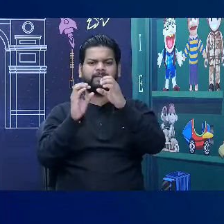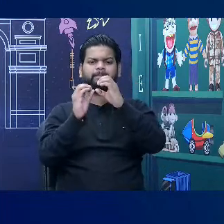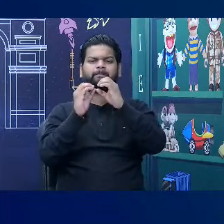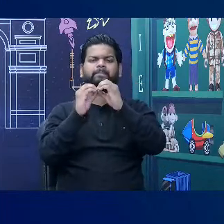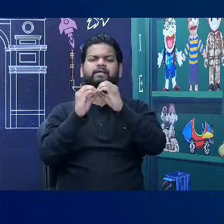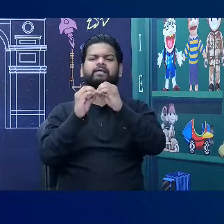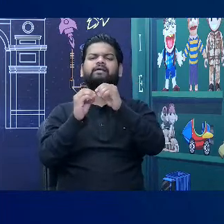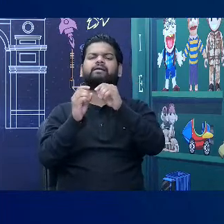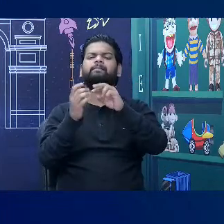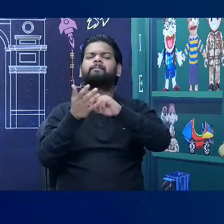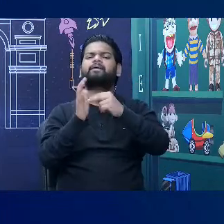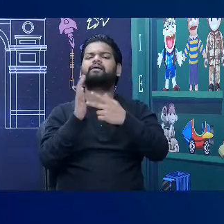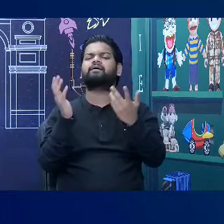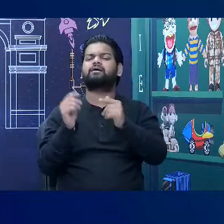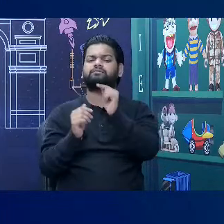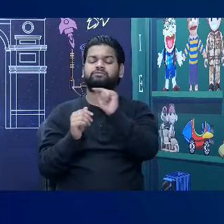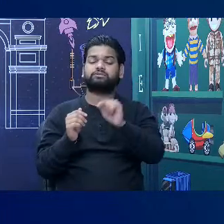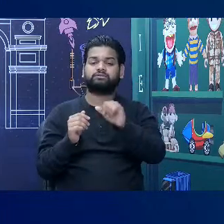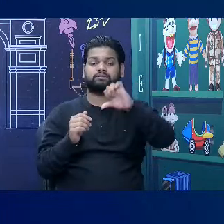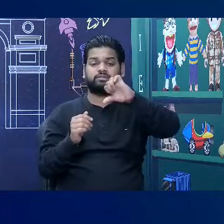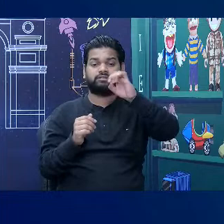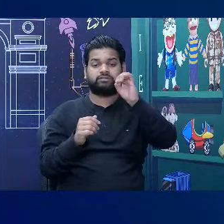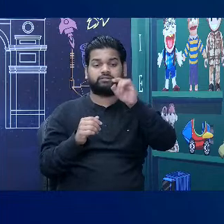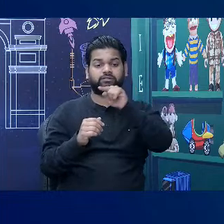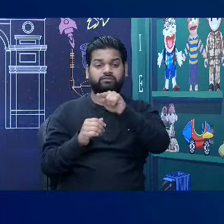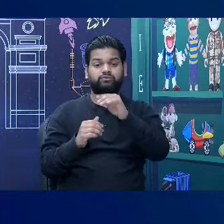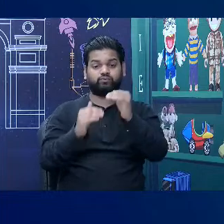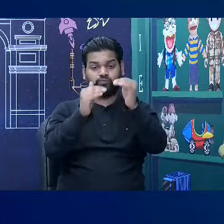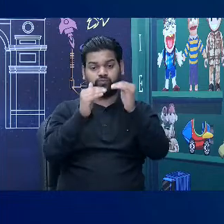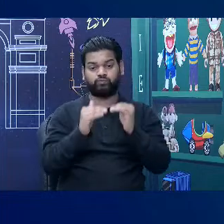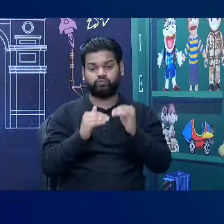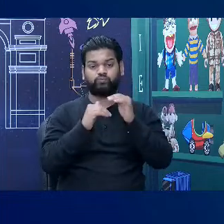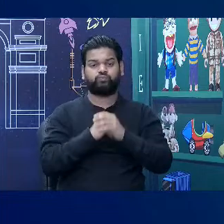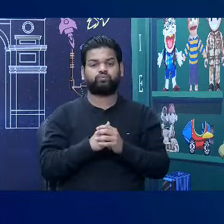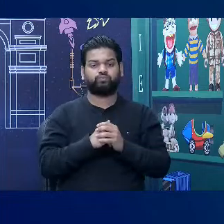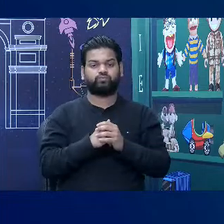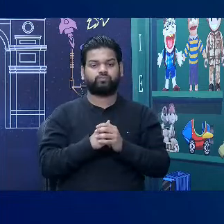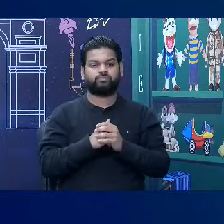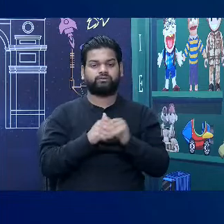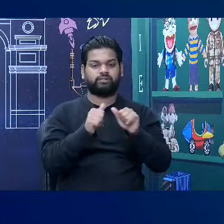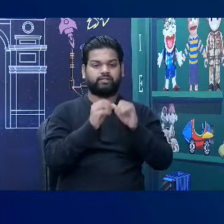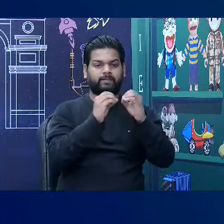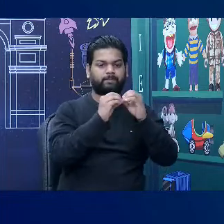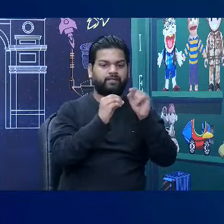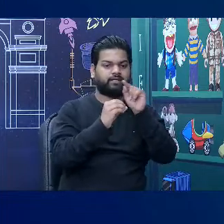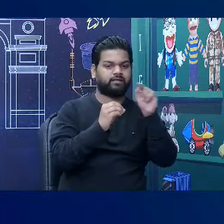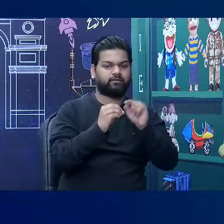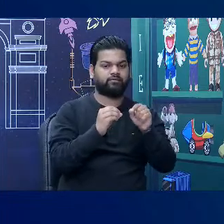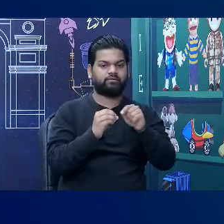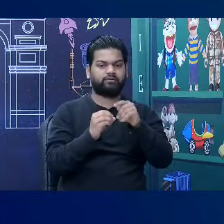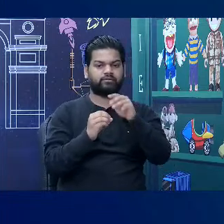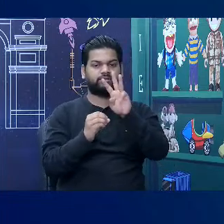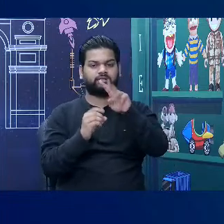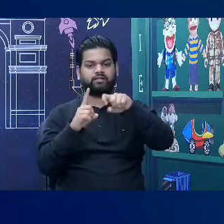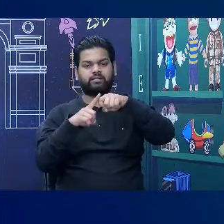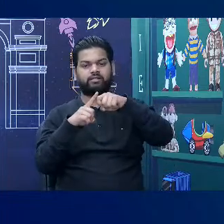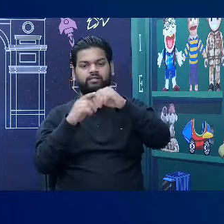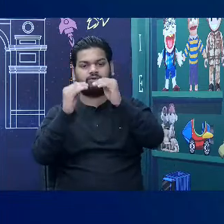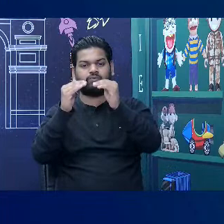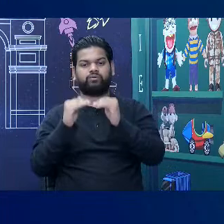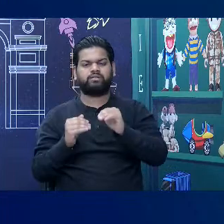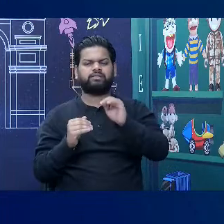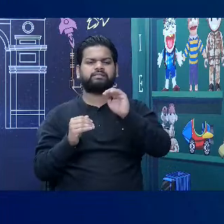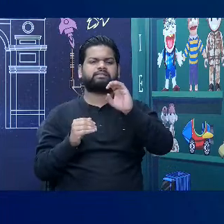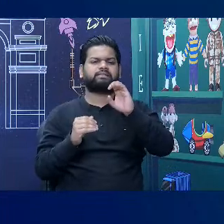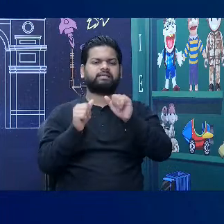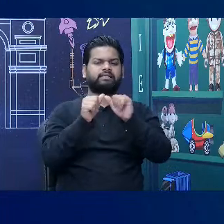is 3K and BC Kusumji is 4K. Okay, and हमने AC अभी निकाला है, कितना था? 5K. Okay, so